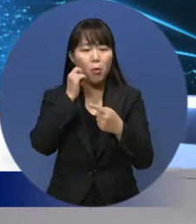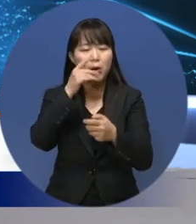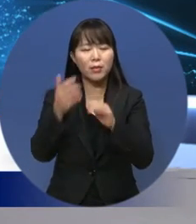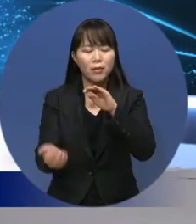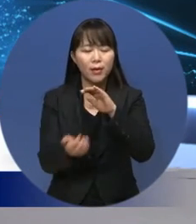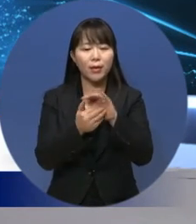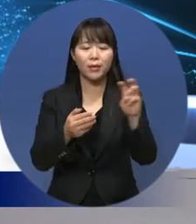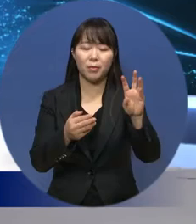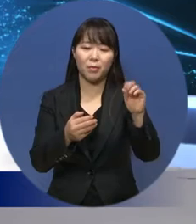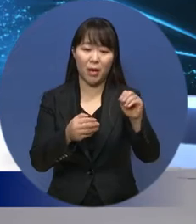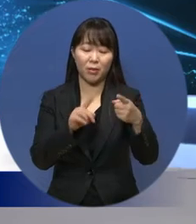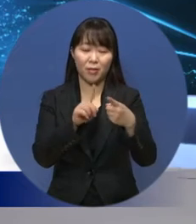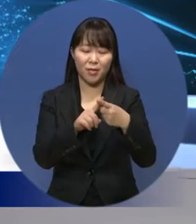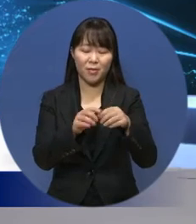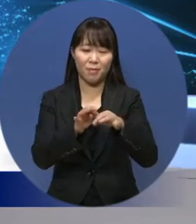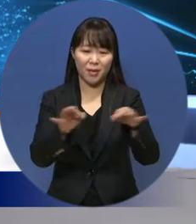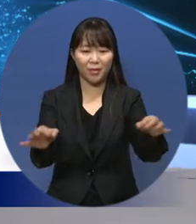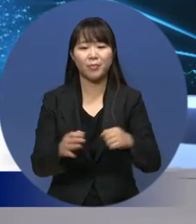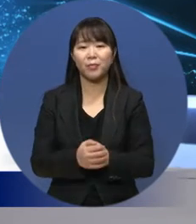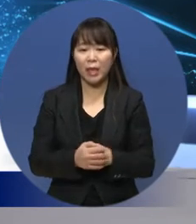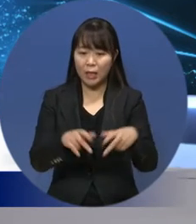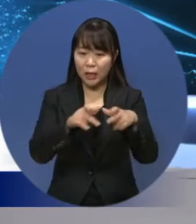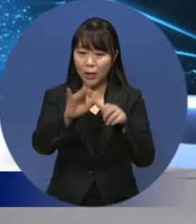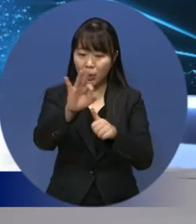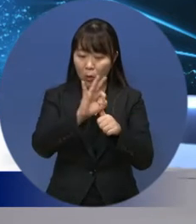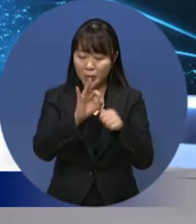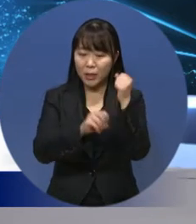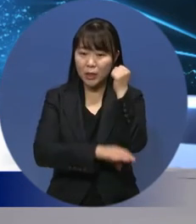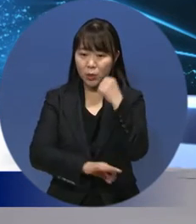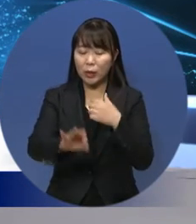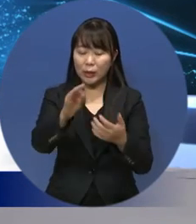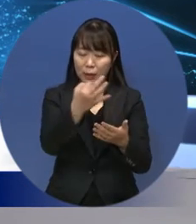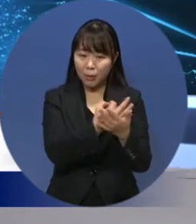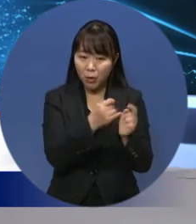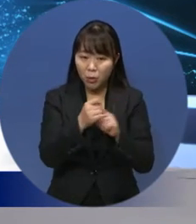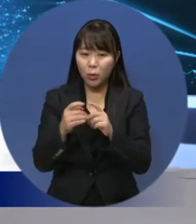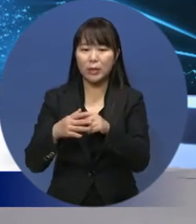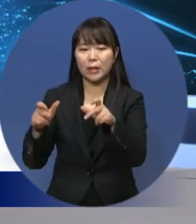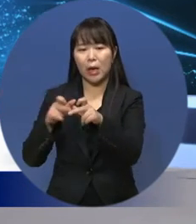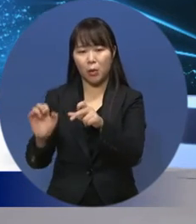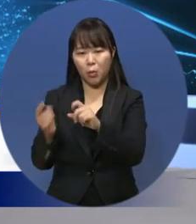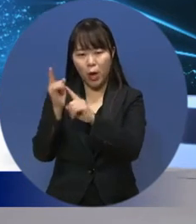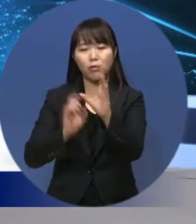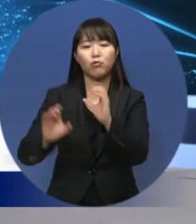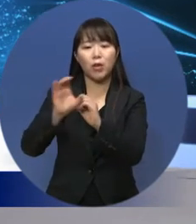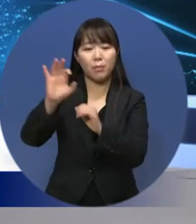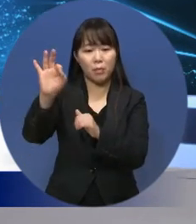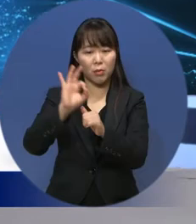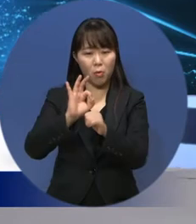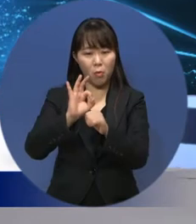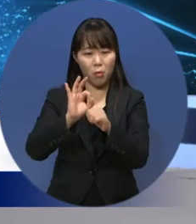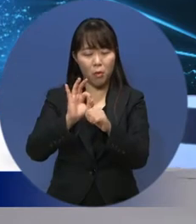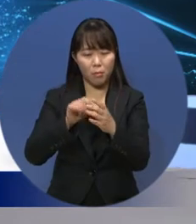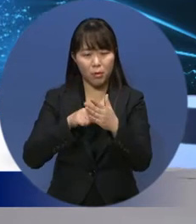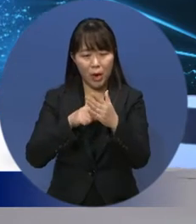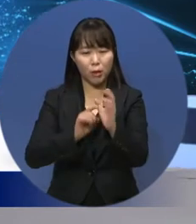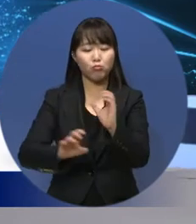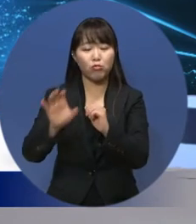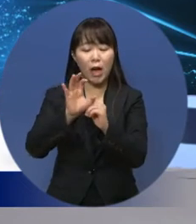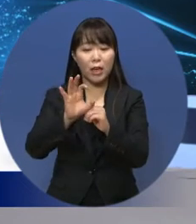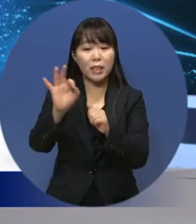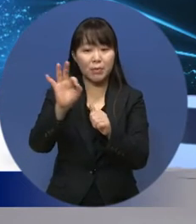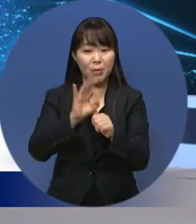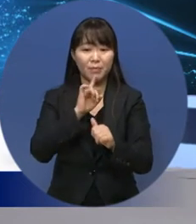30만원 지급됩니다 장애인 연금은 기초 급여와 장애로 인한 추가 비용을 보전하는 부과 급여로